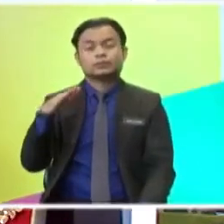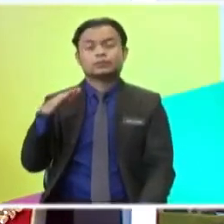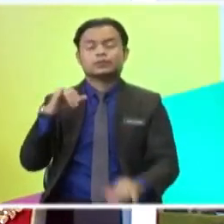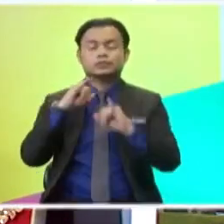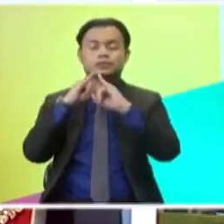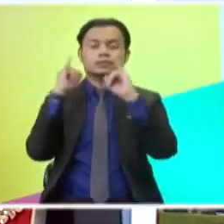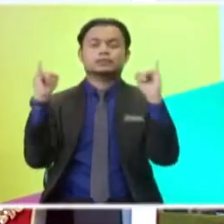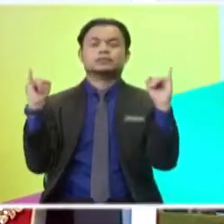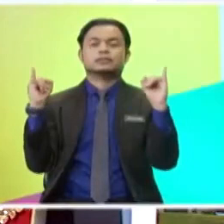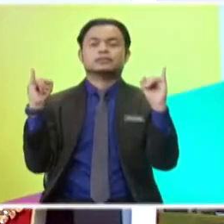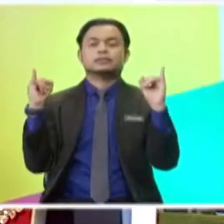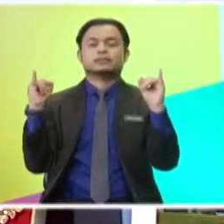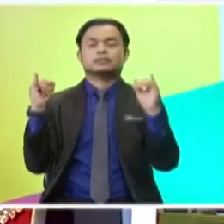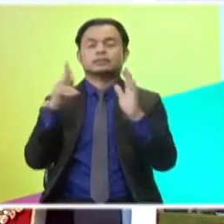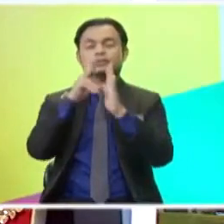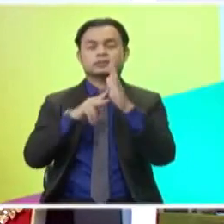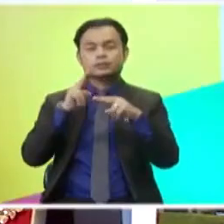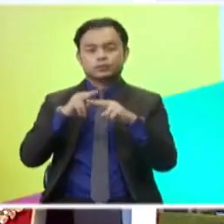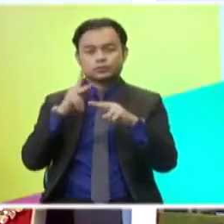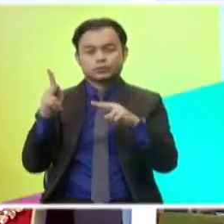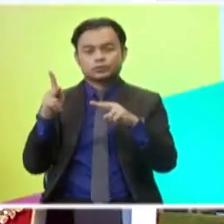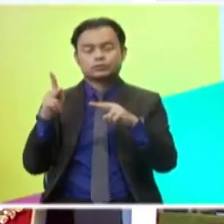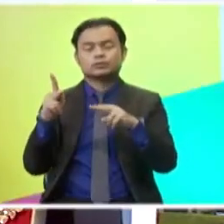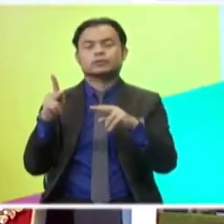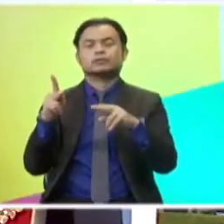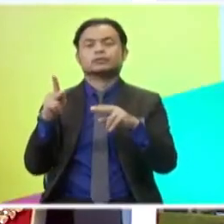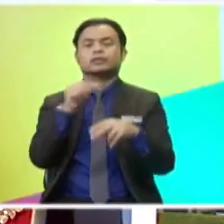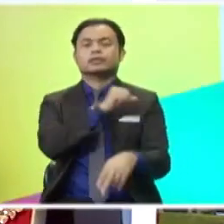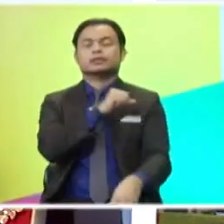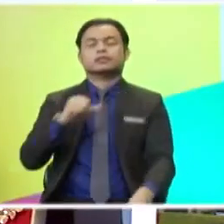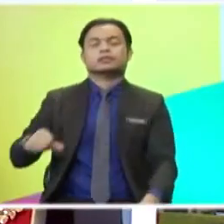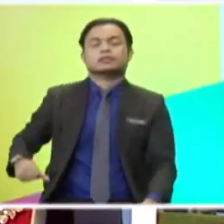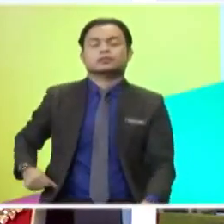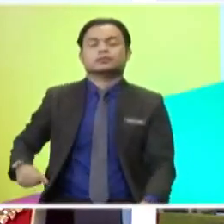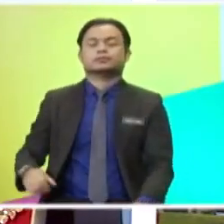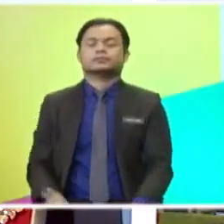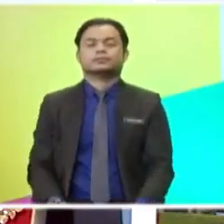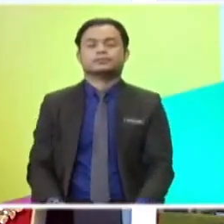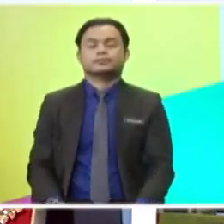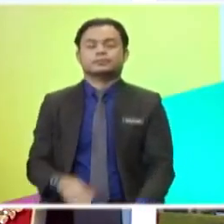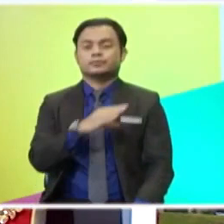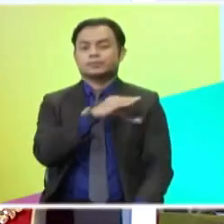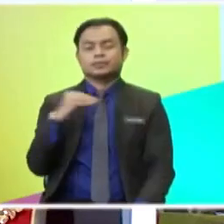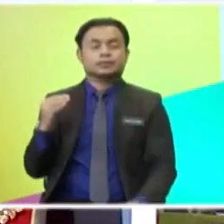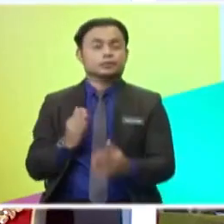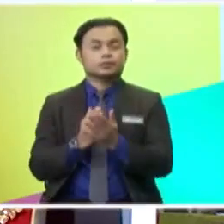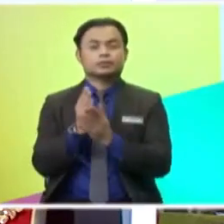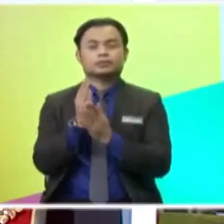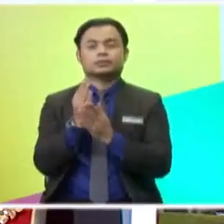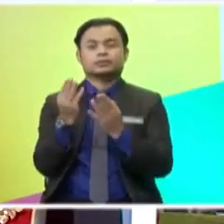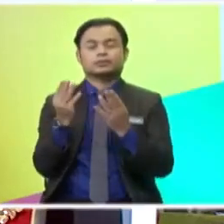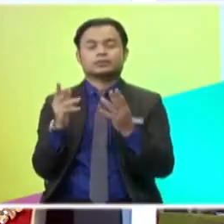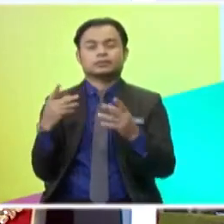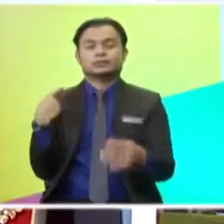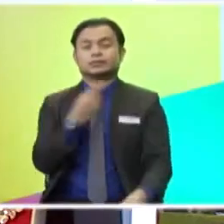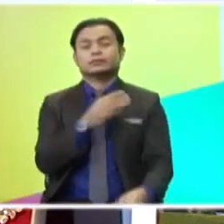Perlembagaan Persekutuan, kita nak dengarkan pula penutup serta rumusan daripada dua orang guru yang cukup berkaliber ini. Kita mulakan dulu dengan Cikgu